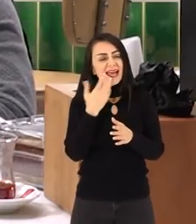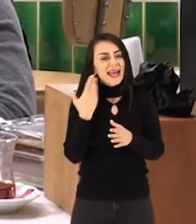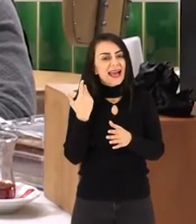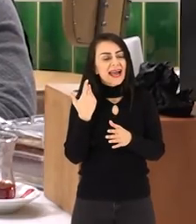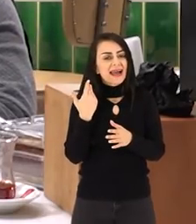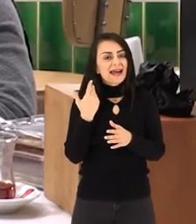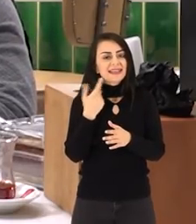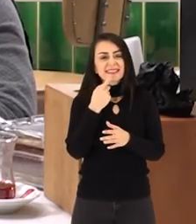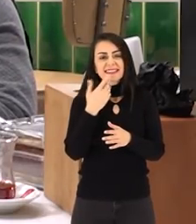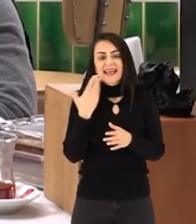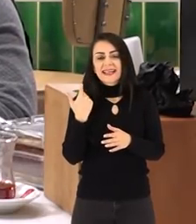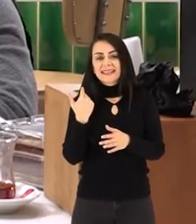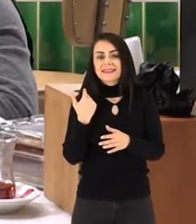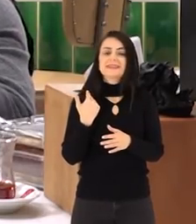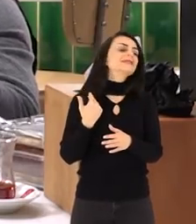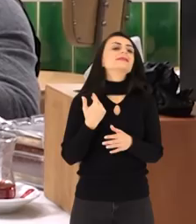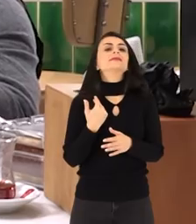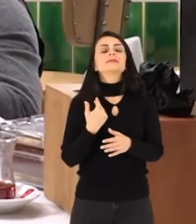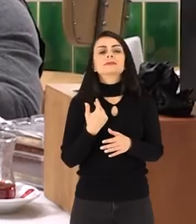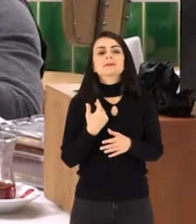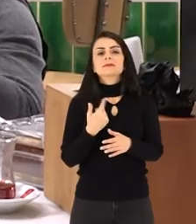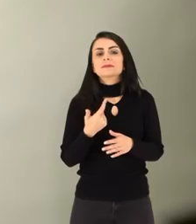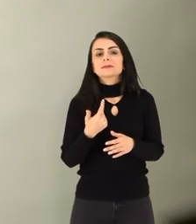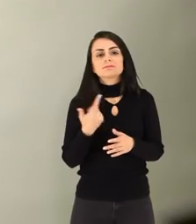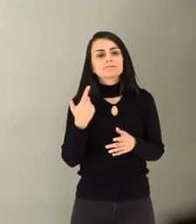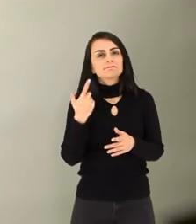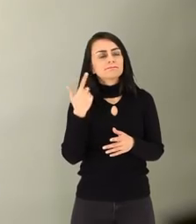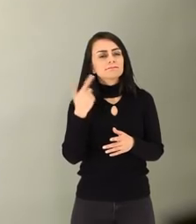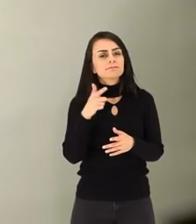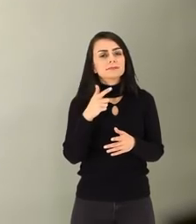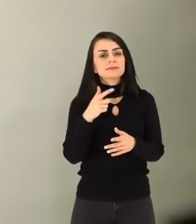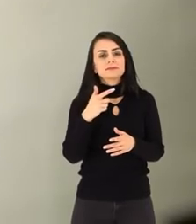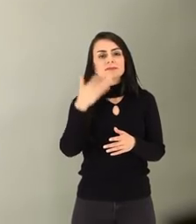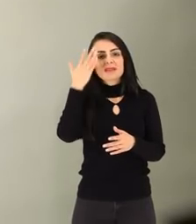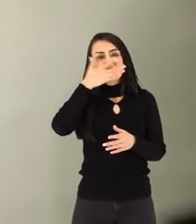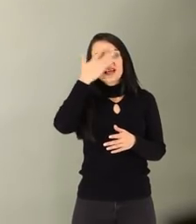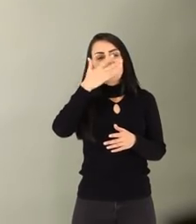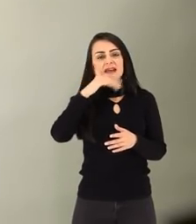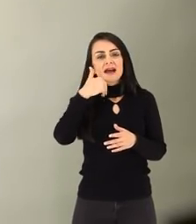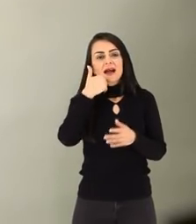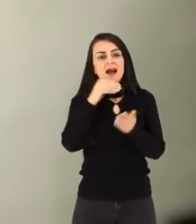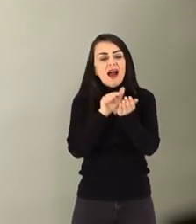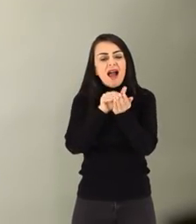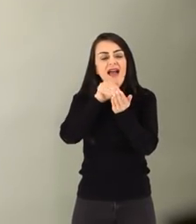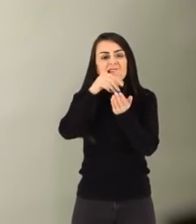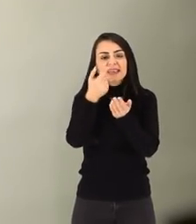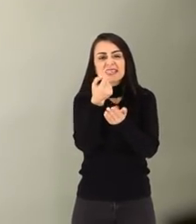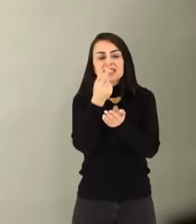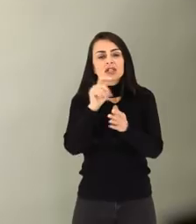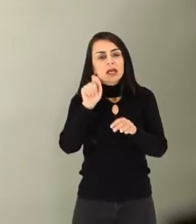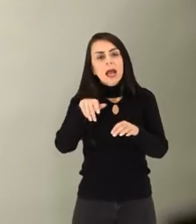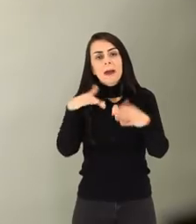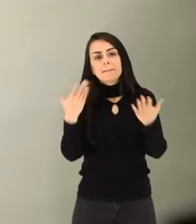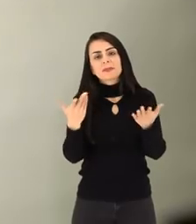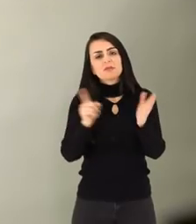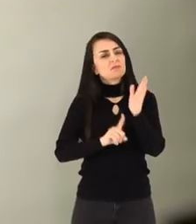Bin tane iş yaptık hakikaten. Evet, hiç, hakikaten. Yani, senesi menesi falan ben... Neydi biliyor musun? Kara İnce yaptım ondan sonra yine Şükrü abiyle. Onda